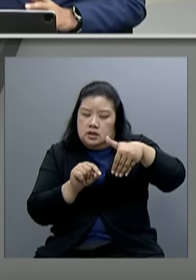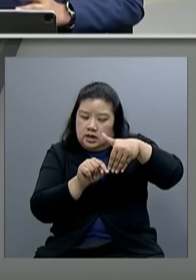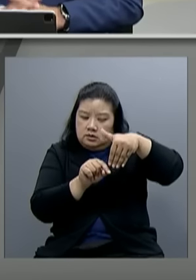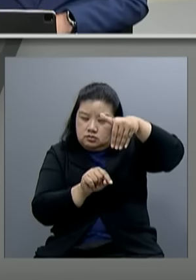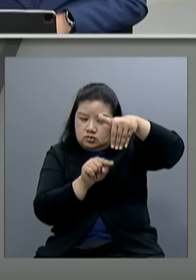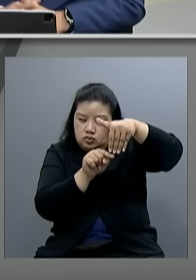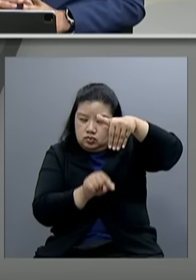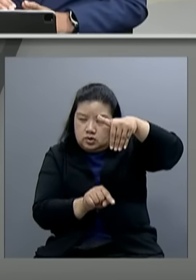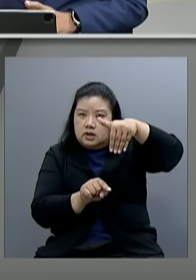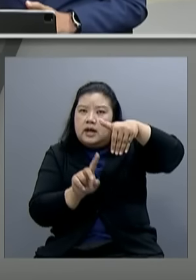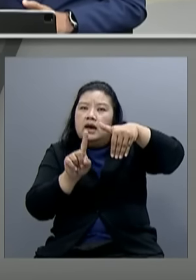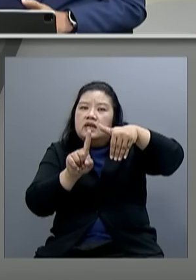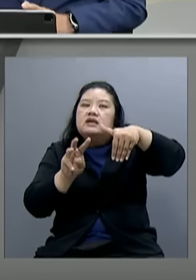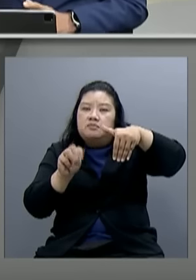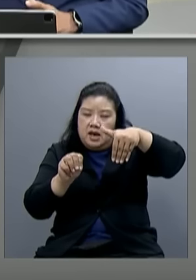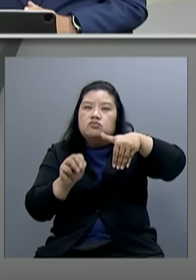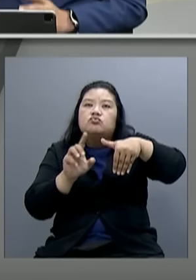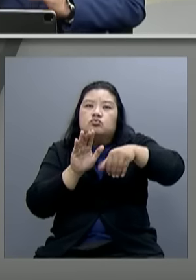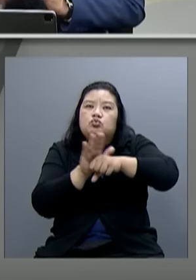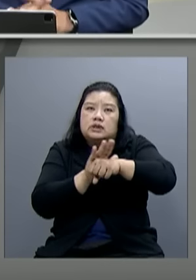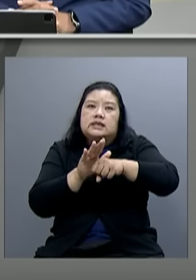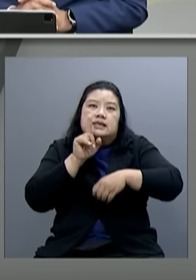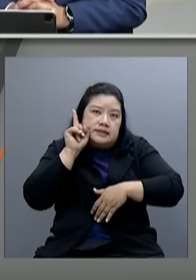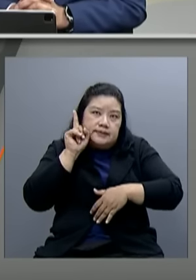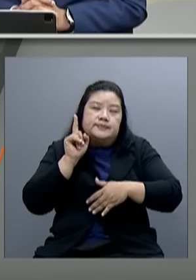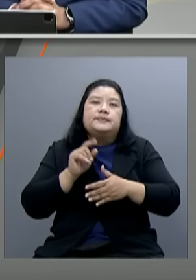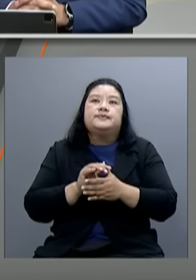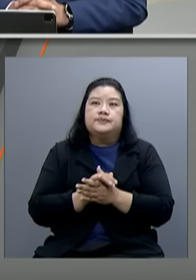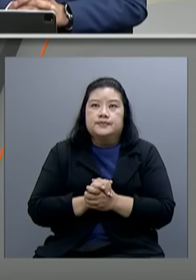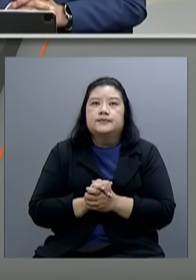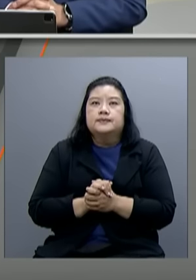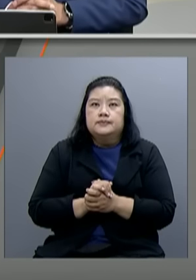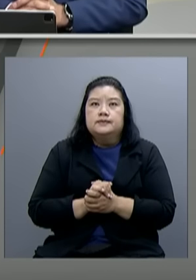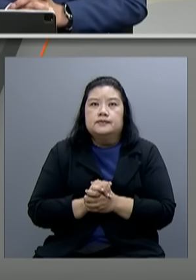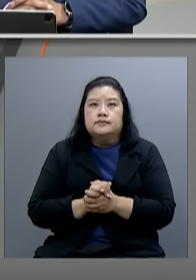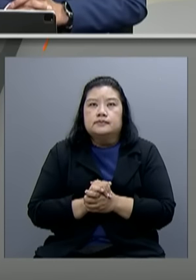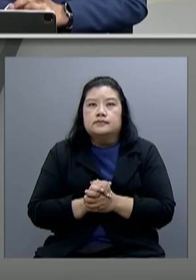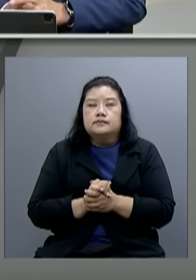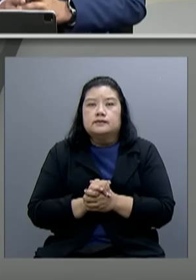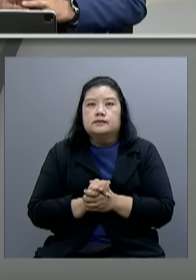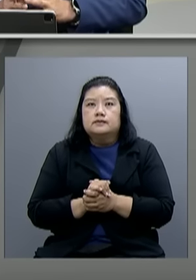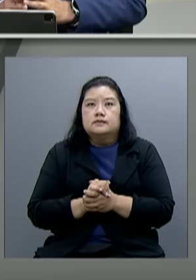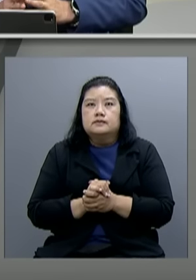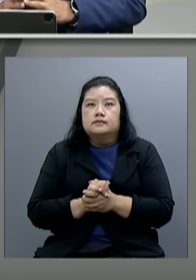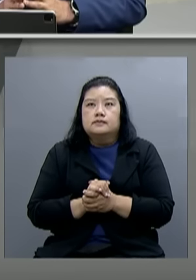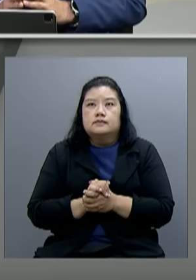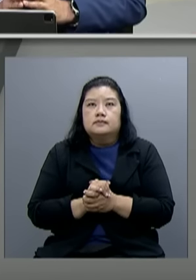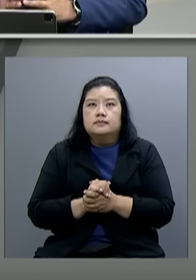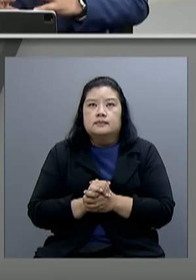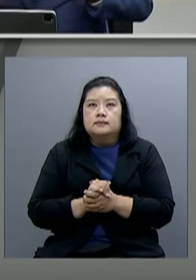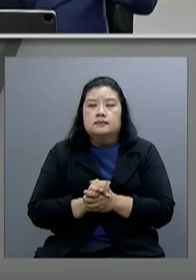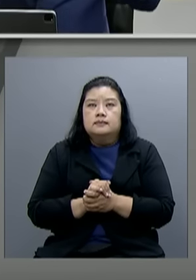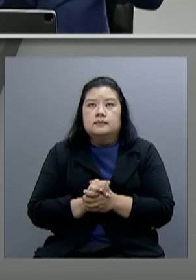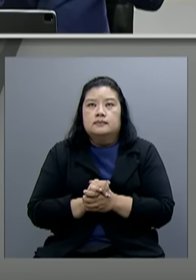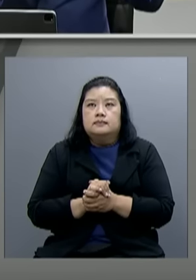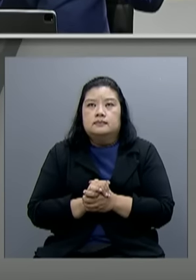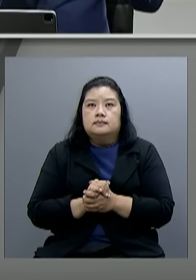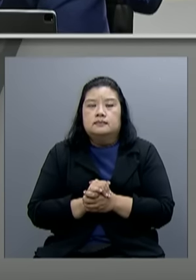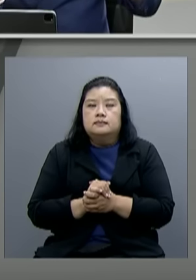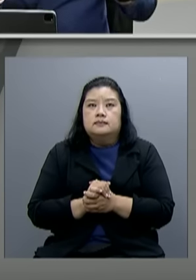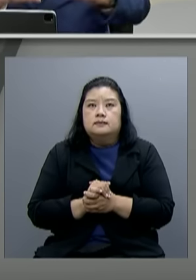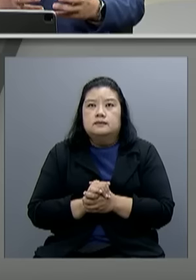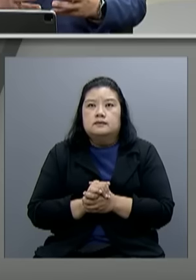ก็จะต้องยกสูงนิดนึงนะครับแต่ในที่ดอนก็อ่ะขยับขึ้นมาน้อยนิดนึงนะครับครับก็ในส่วนนี้ครับ